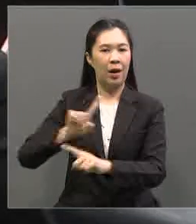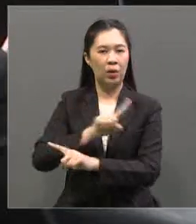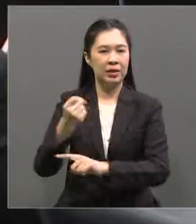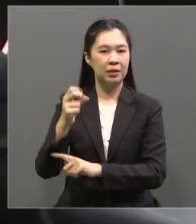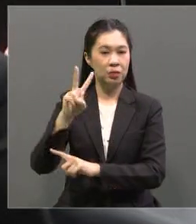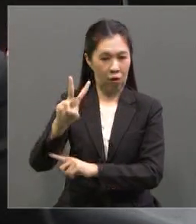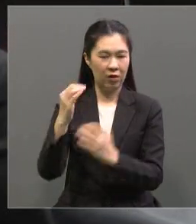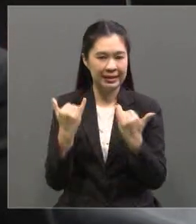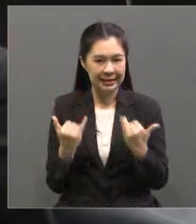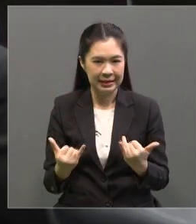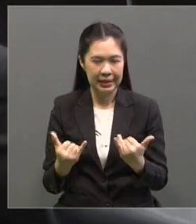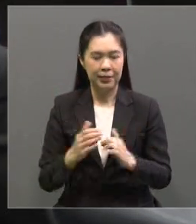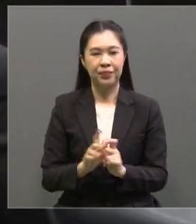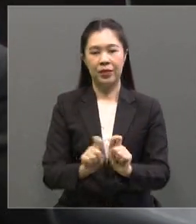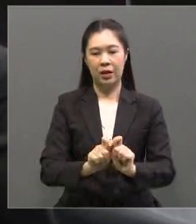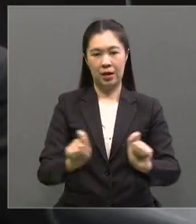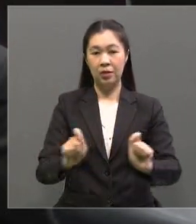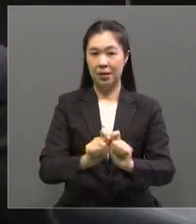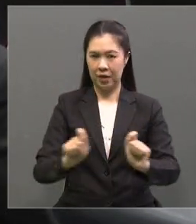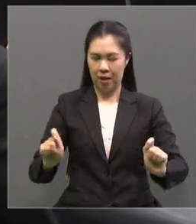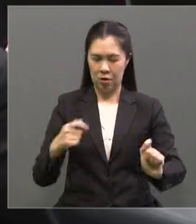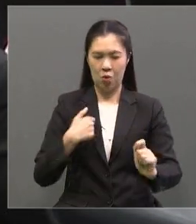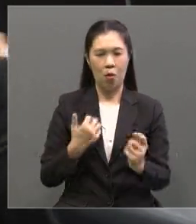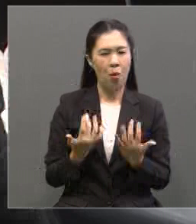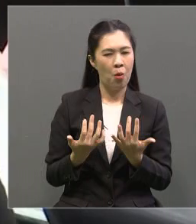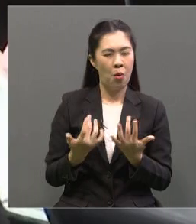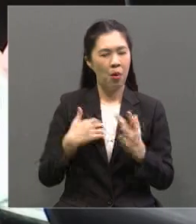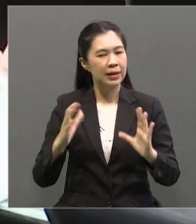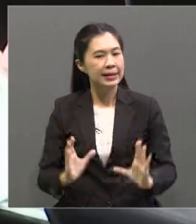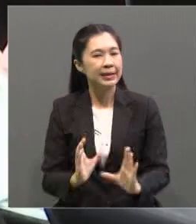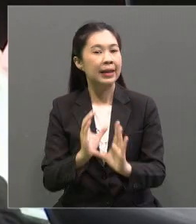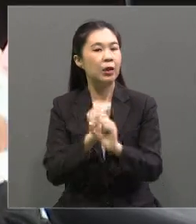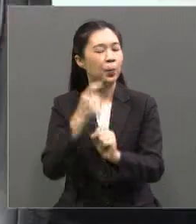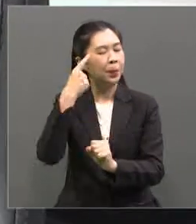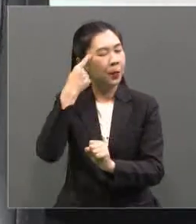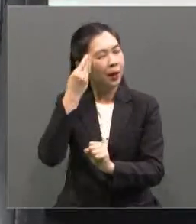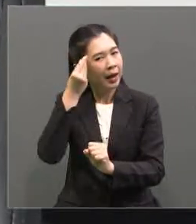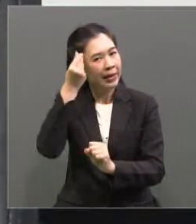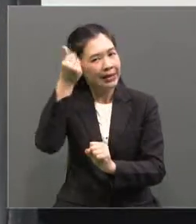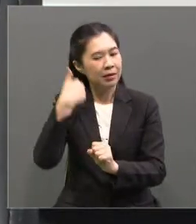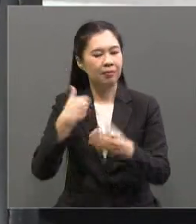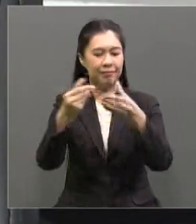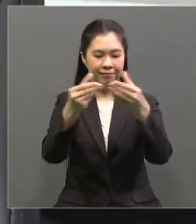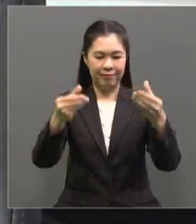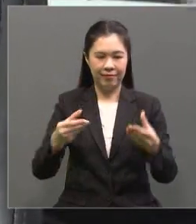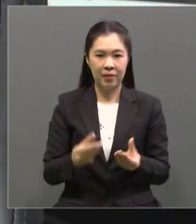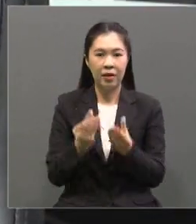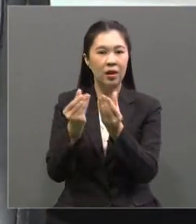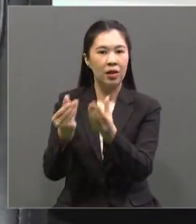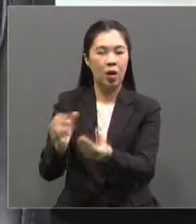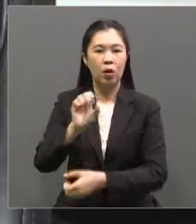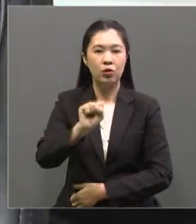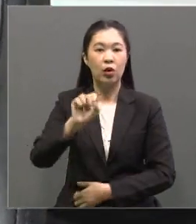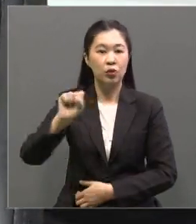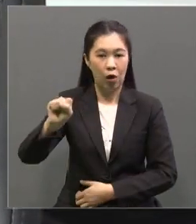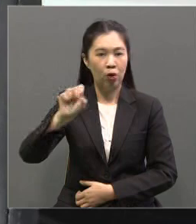12ธันวาคมนี้นะคะทางคณะอนุกรรมการเนี่ยก็จะรอสรุปการรับฟังความคิดเห็นที่ได้ส่งแบบสอบถามขอความเห็นไปยังส.ส.